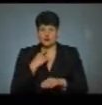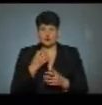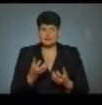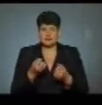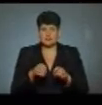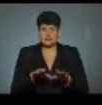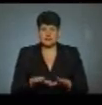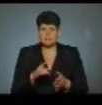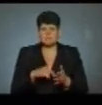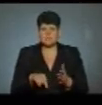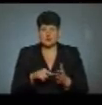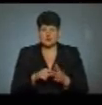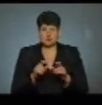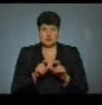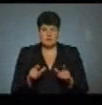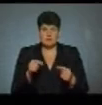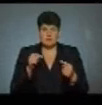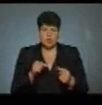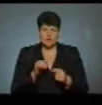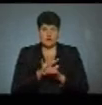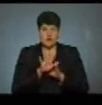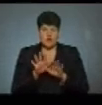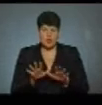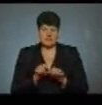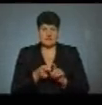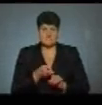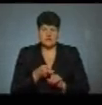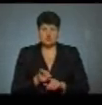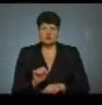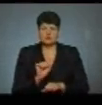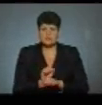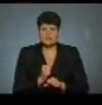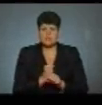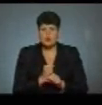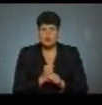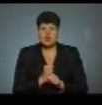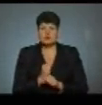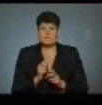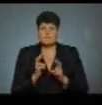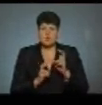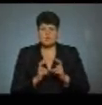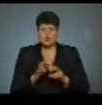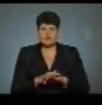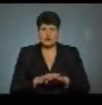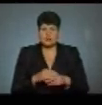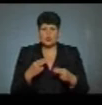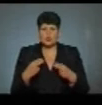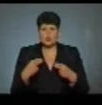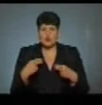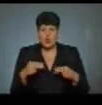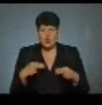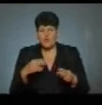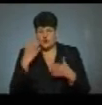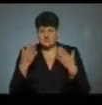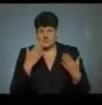рішення міського оперативного штабу з протидії коронавірусу щодо припинення роботи промислових ринків, торгово-розважальних центрів та